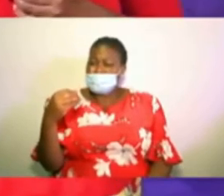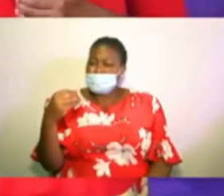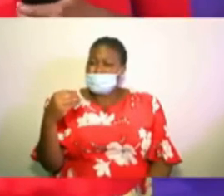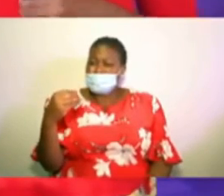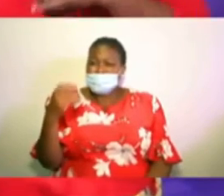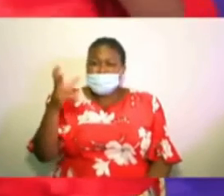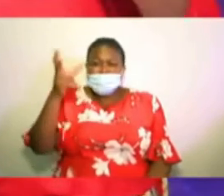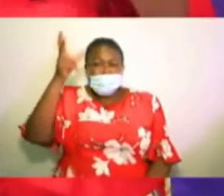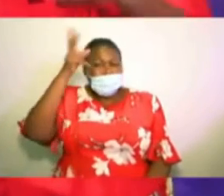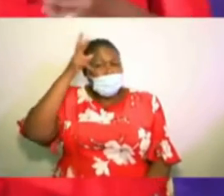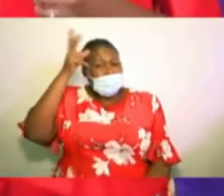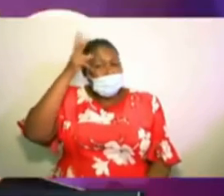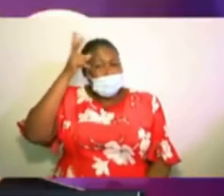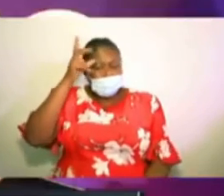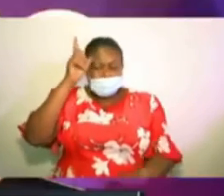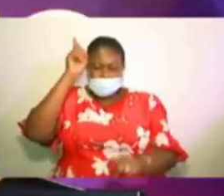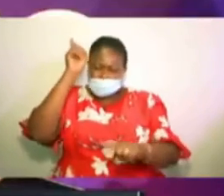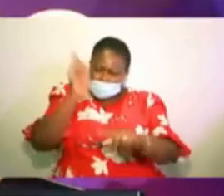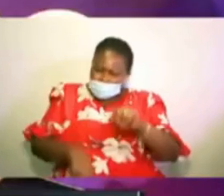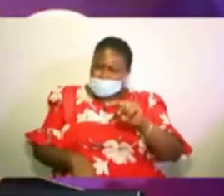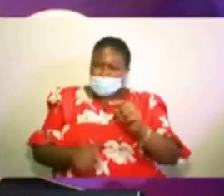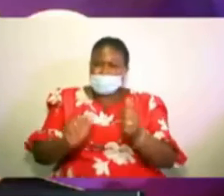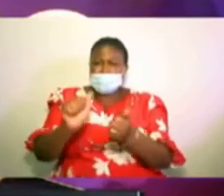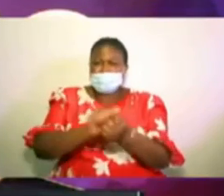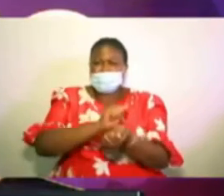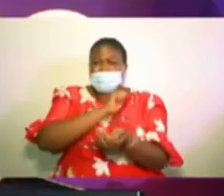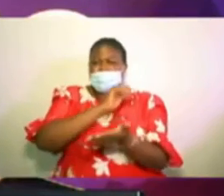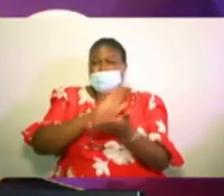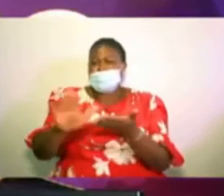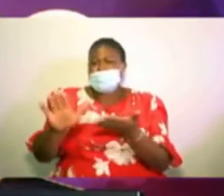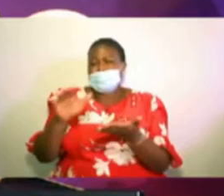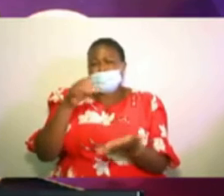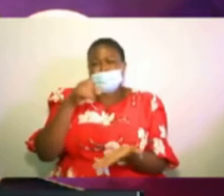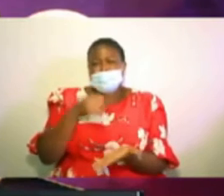not prevail. Et les portes des enfers ne prévaudront pas.